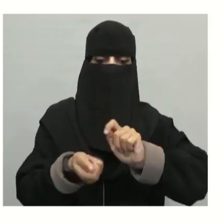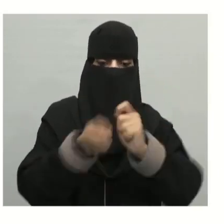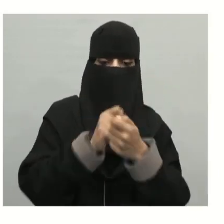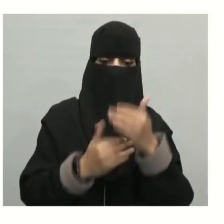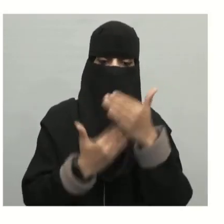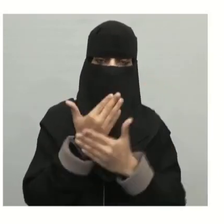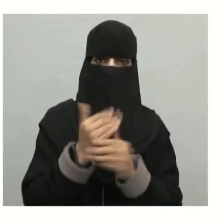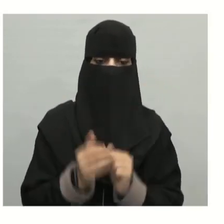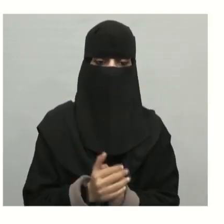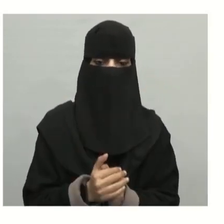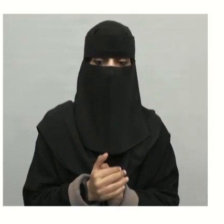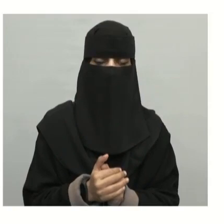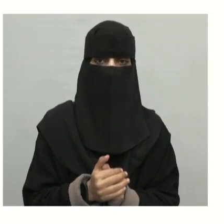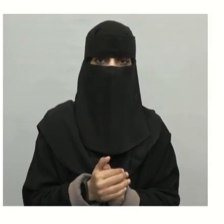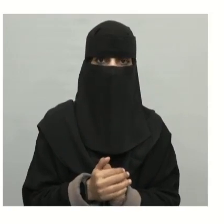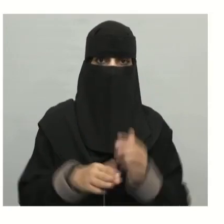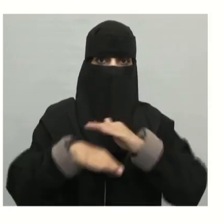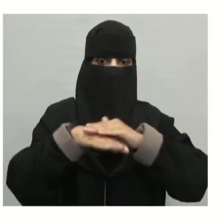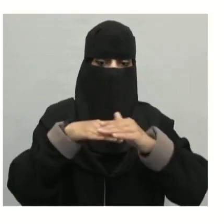النسيج الصخري